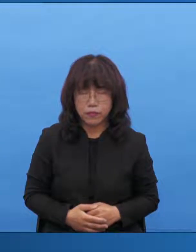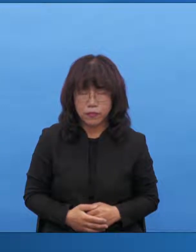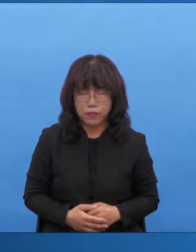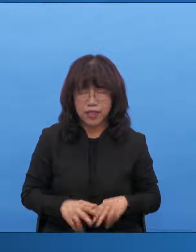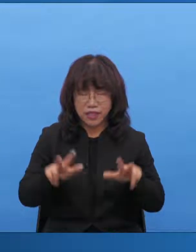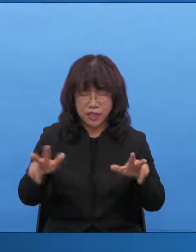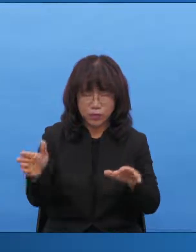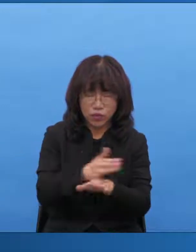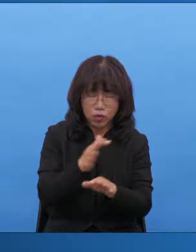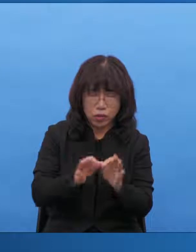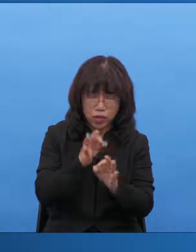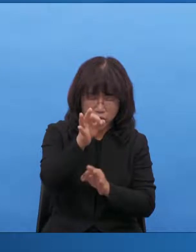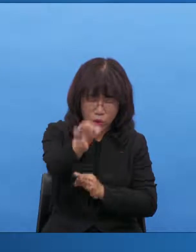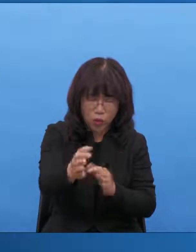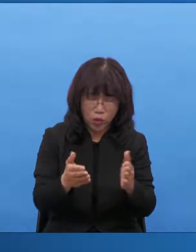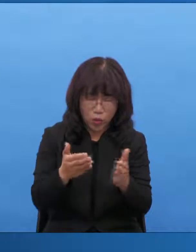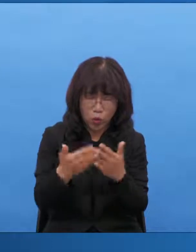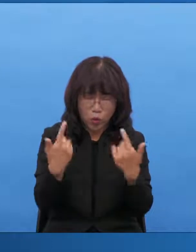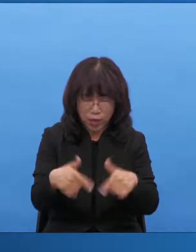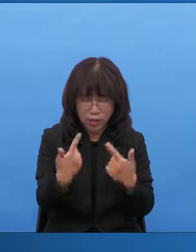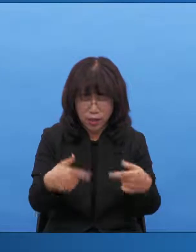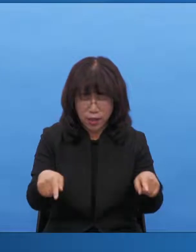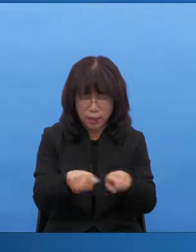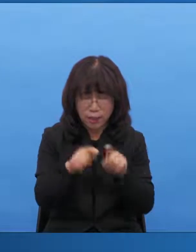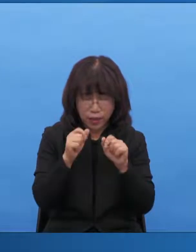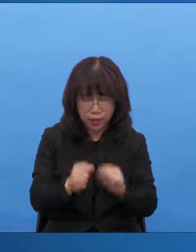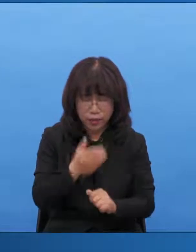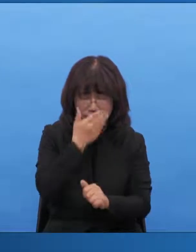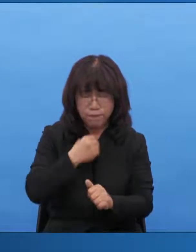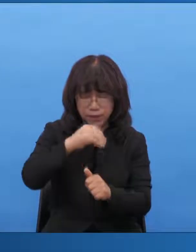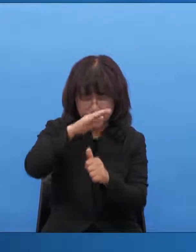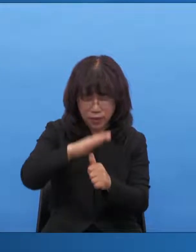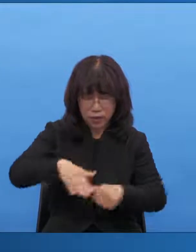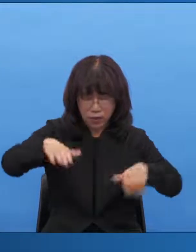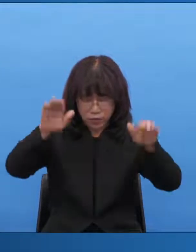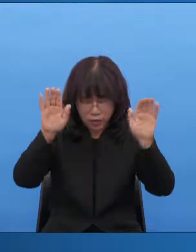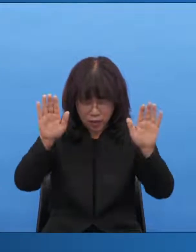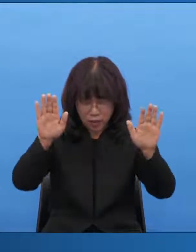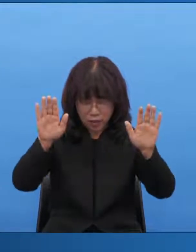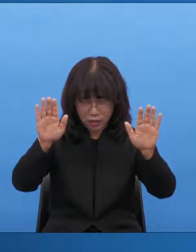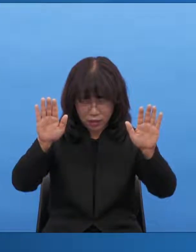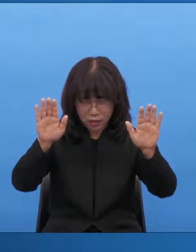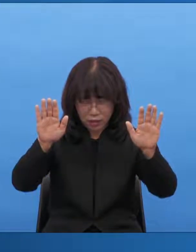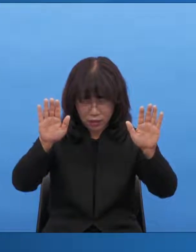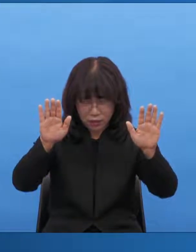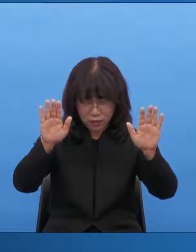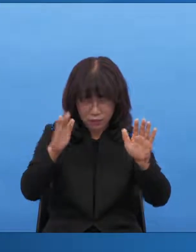지금부터 영원토록 항상 함께 있을지어다. Now and always. Forever. Amen. Amen.